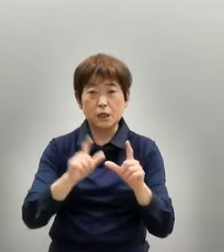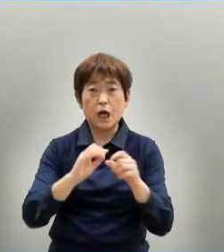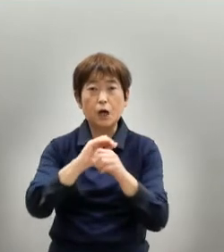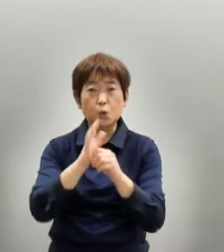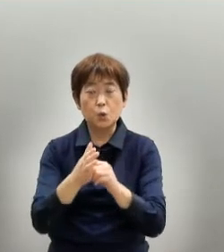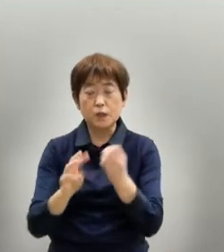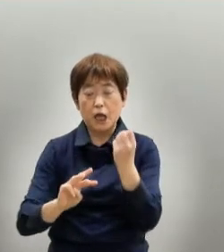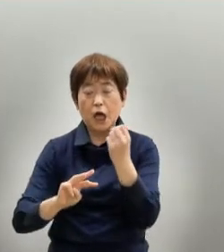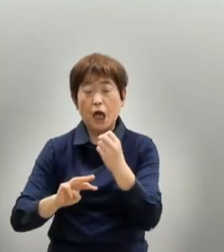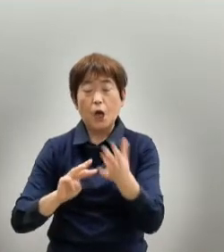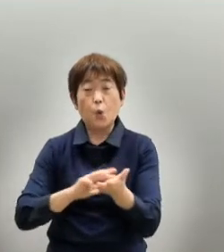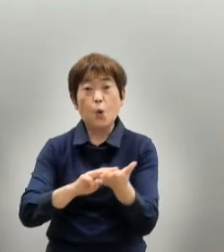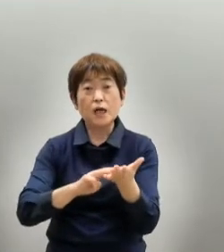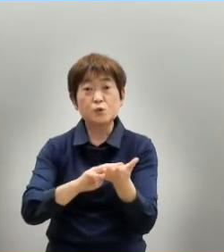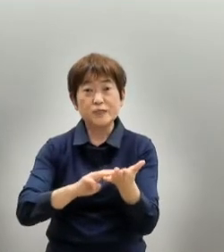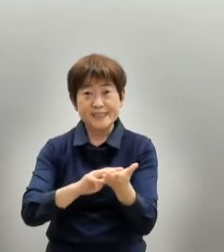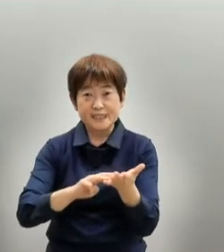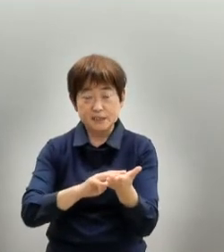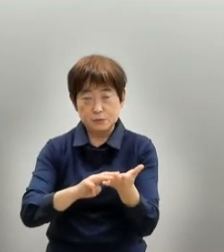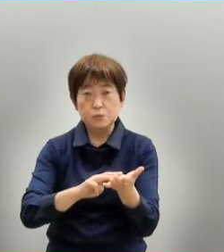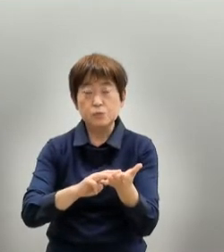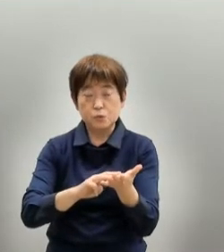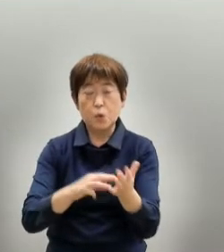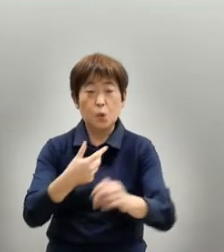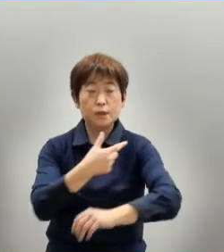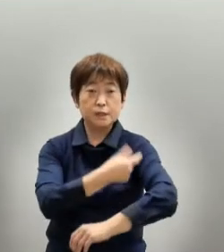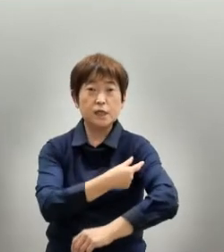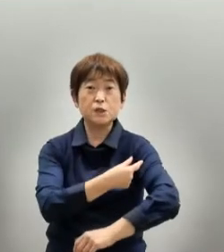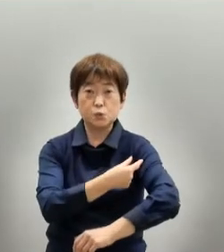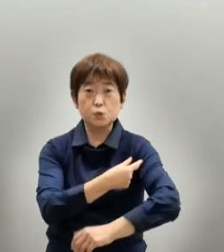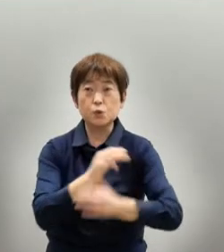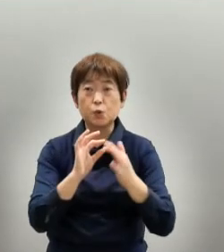接種相談窓口の設置についてということで、